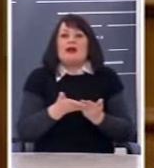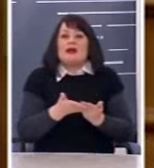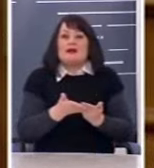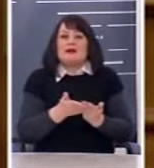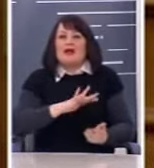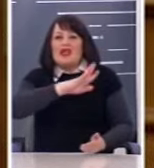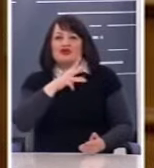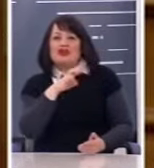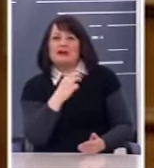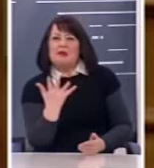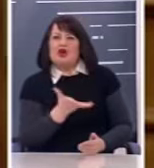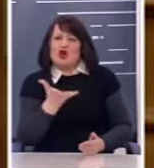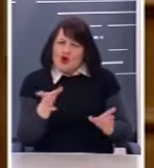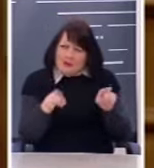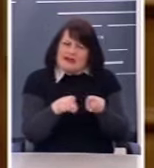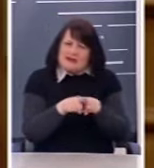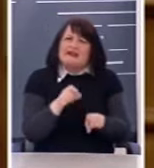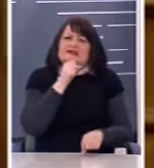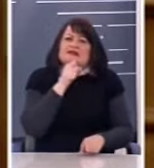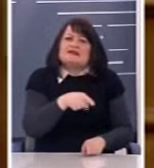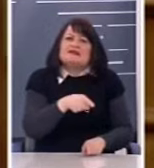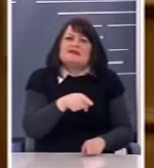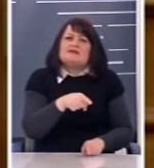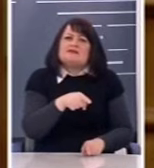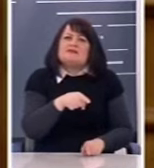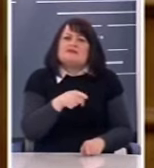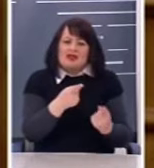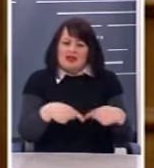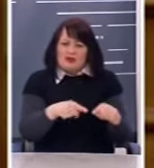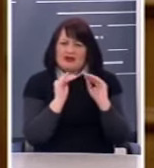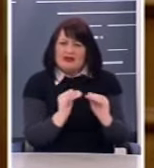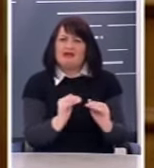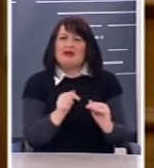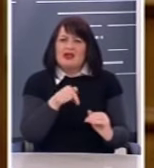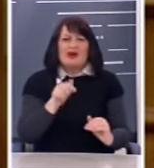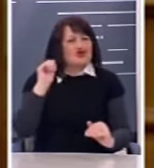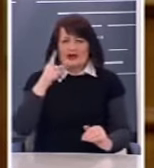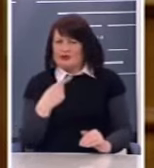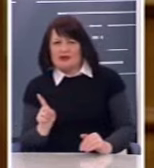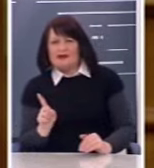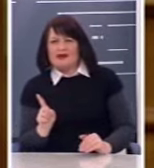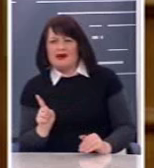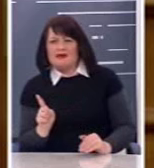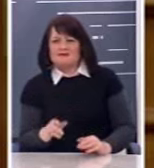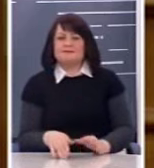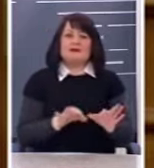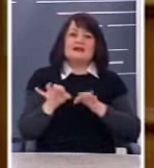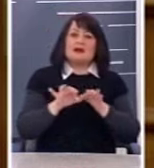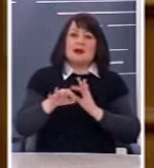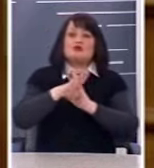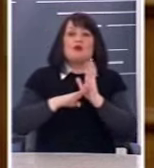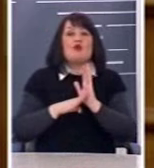μέχρι τα 35 στο παιδικό δωμάτιο. Αυτή είναι η πραγματικότητα. Το να σχεδιάσουμε προγράμματα που